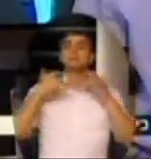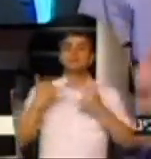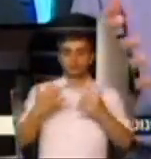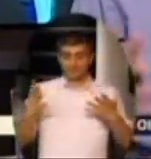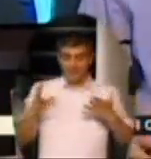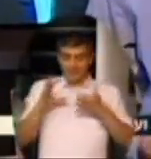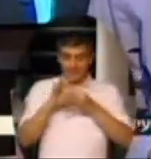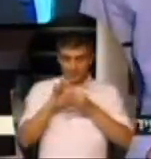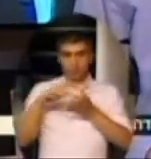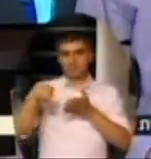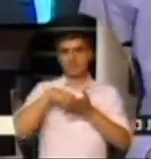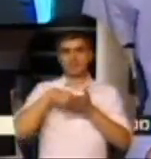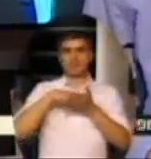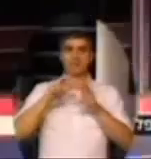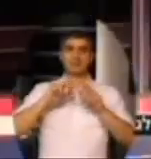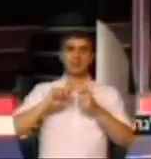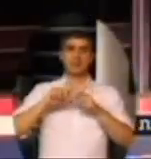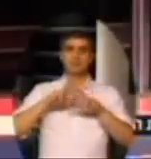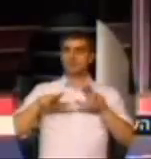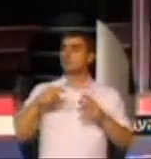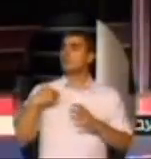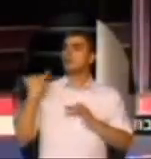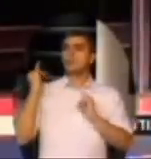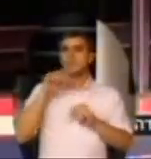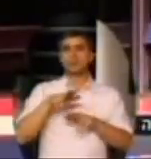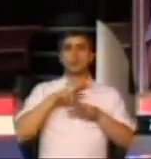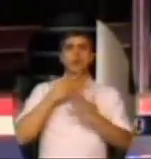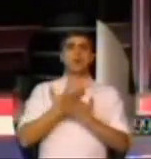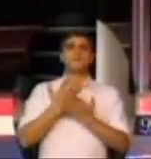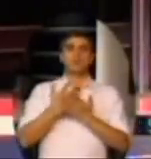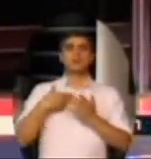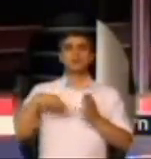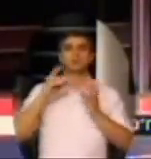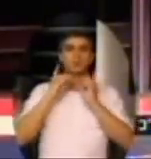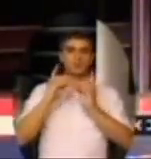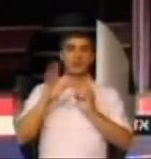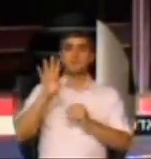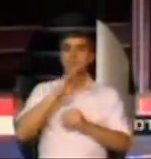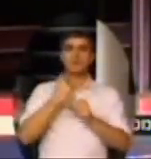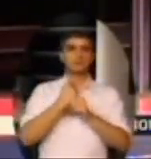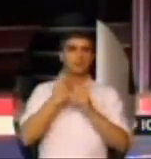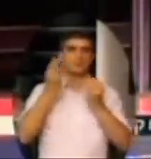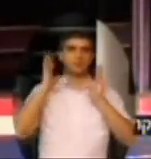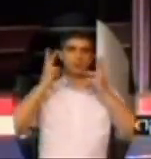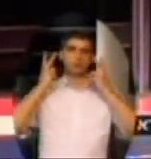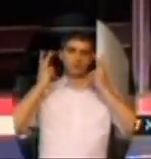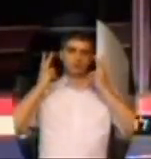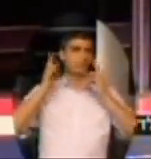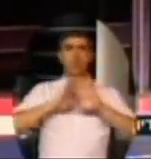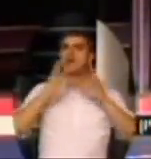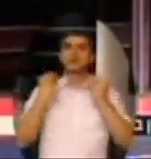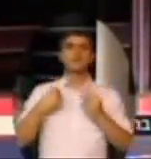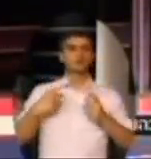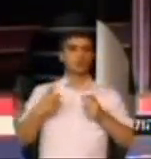והחיבור הזה בעזרת השם תקן את אנחנו באנו על מצב קיים לעובדה קיימת מצאנו את הדרך הנכון ביבי עשה לדעתי מהלך מאוד חשוב לא רק